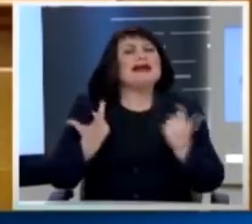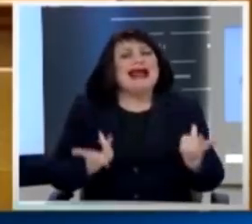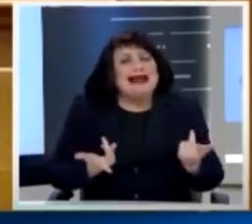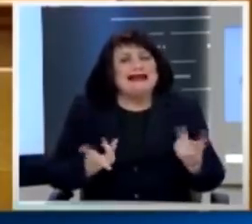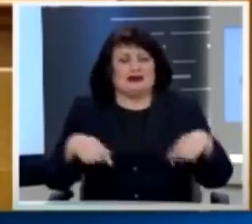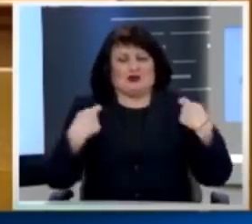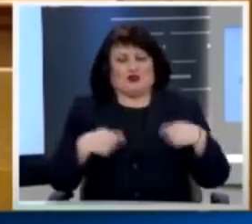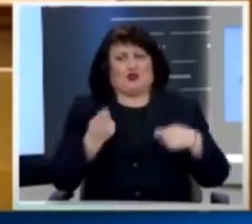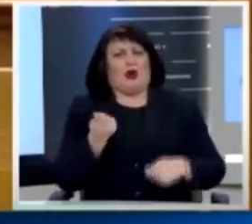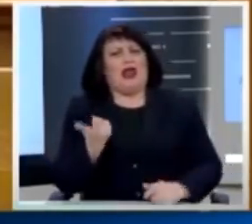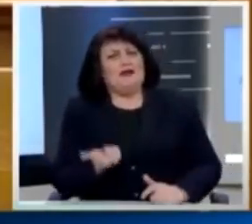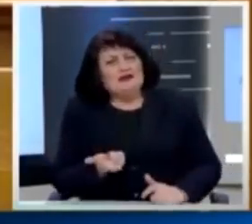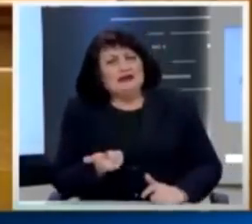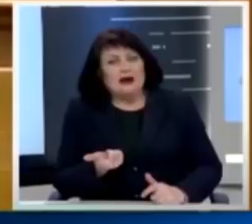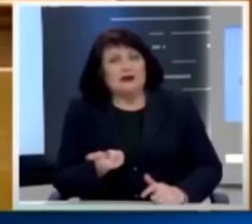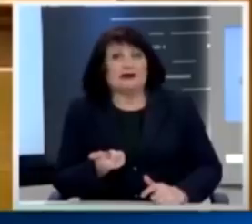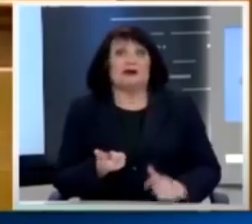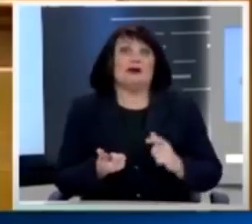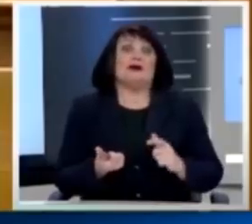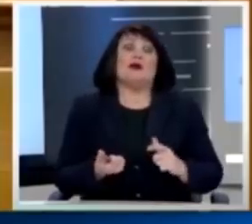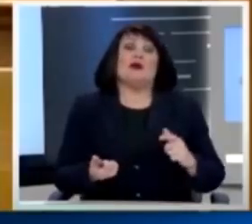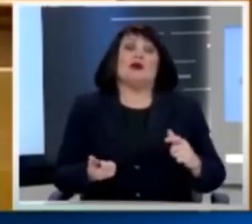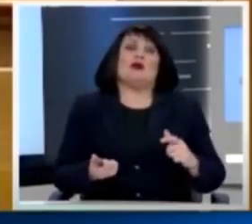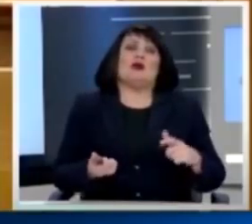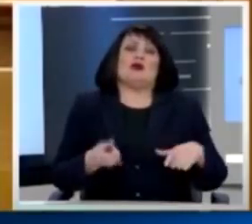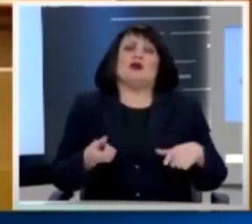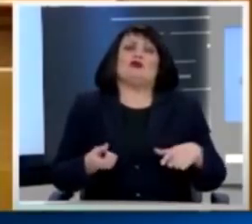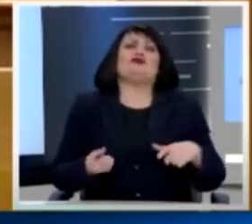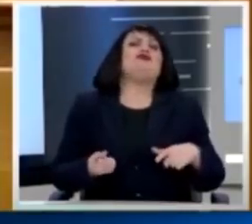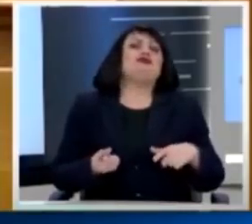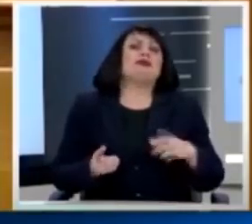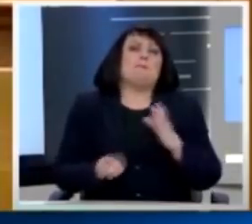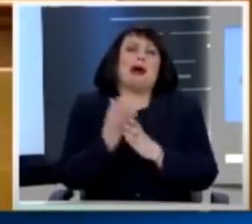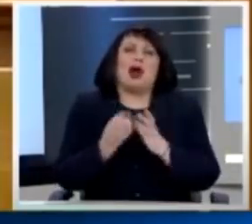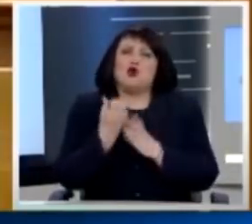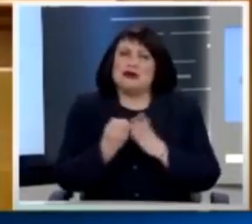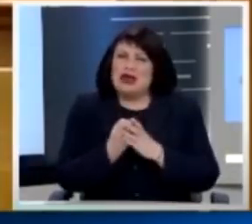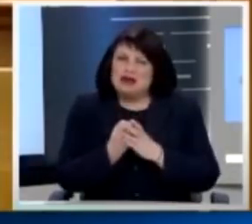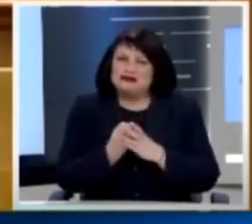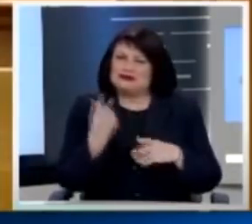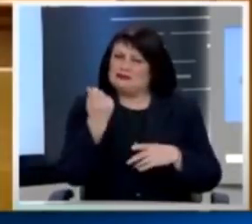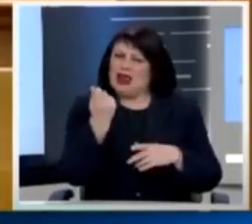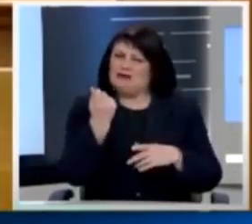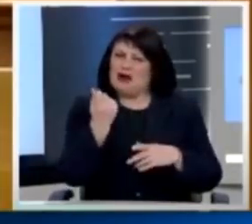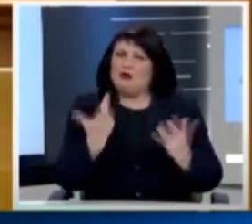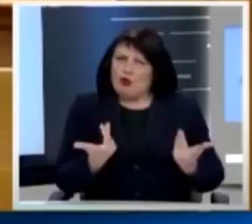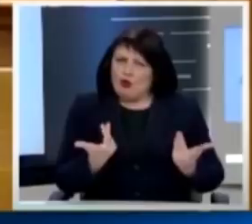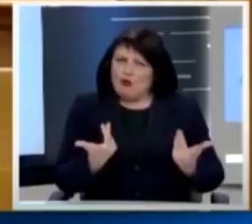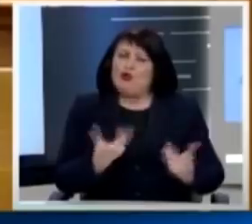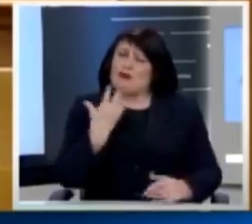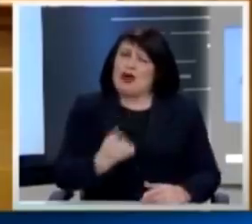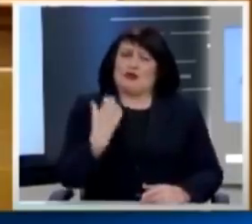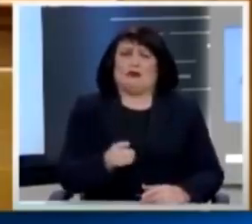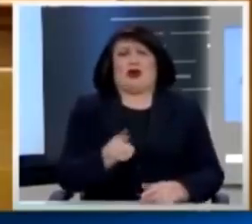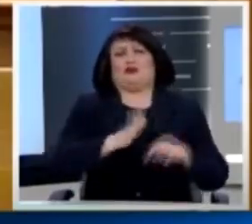τις πλουτοπαραγωγικές, τις μεγάλες πλουτοπαραγωγικές δυνατότητες της χώρας, οι οποίες υπάρχουν